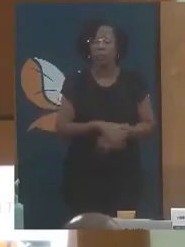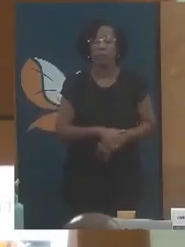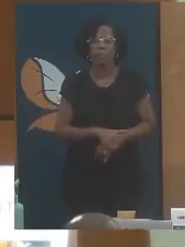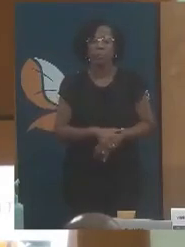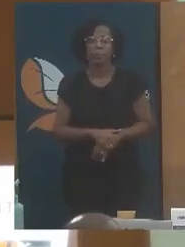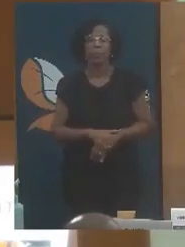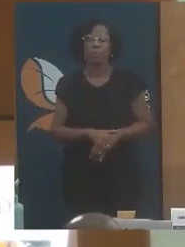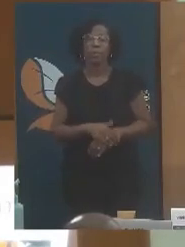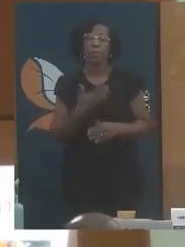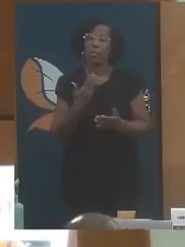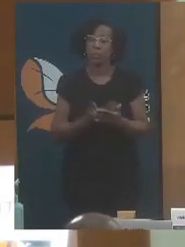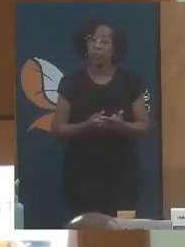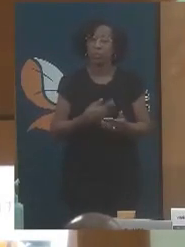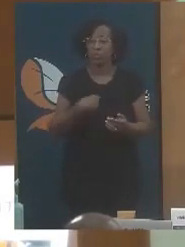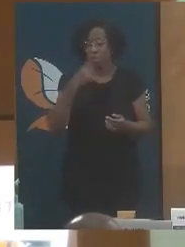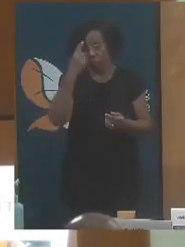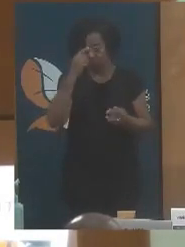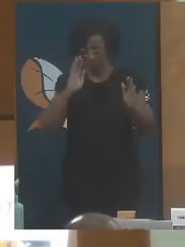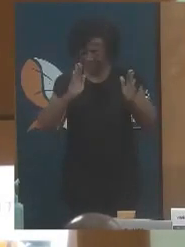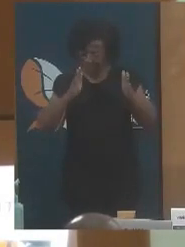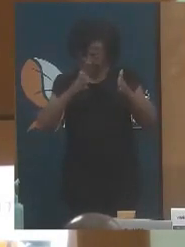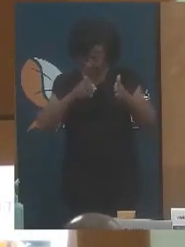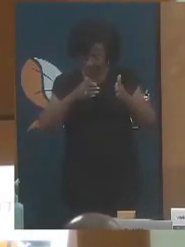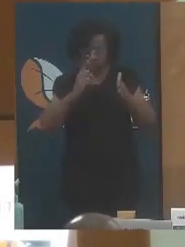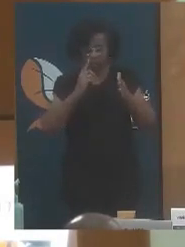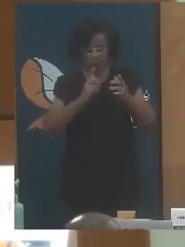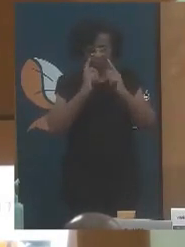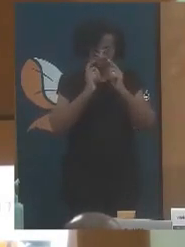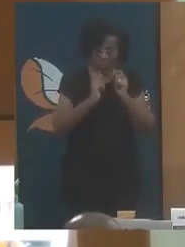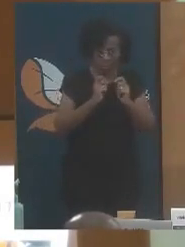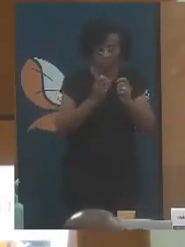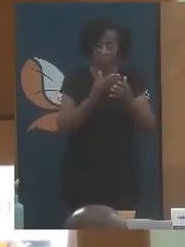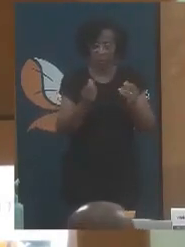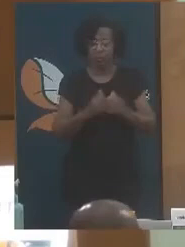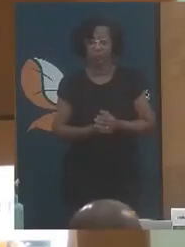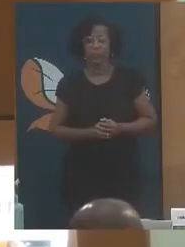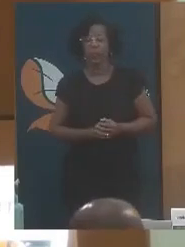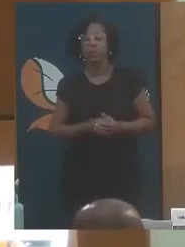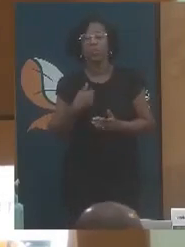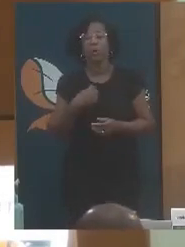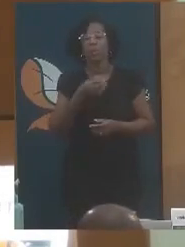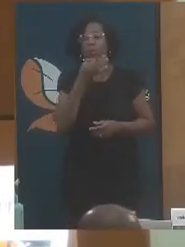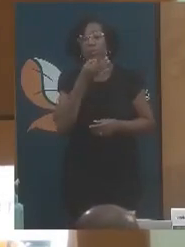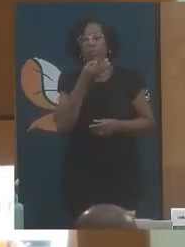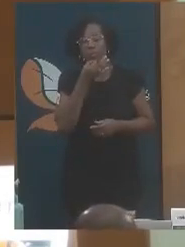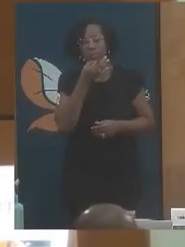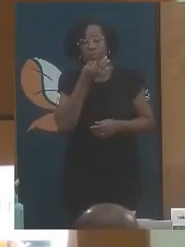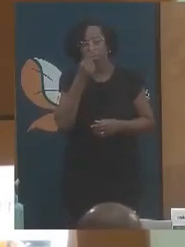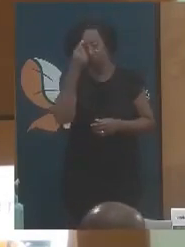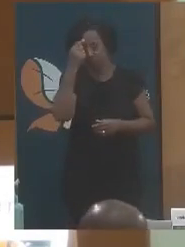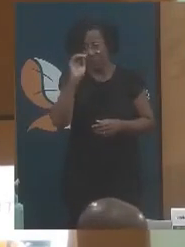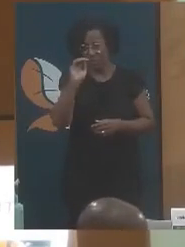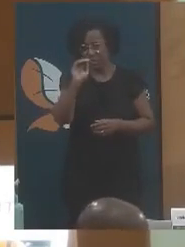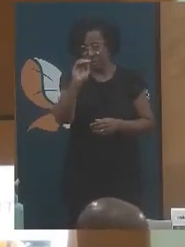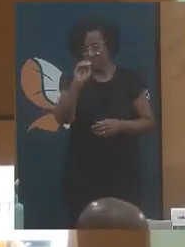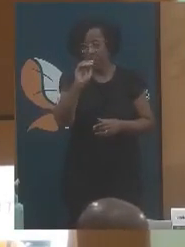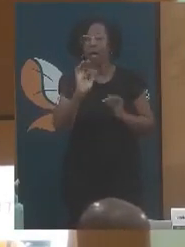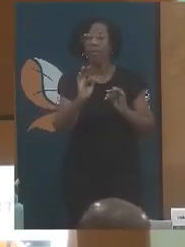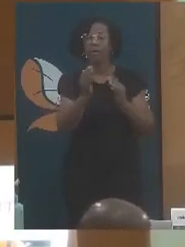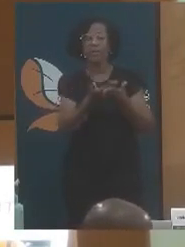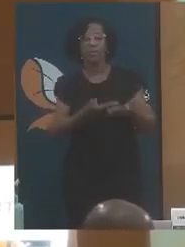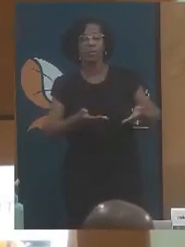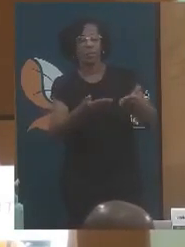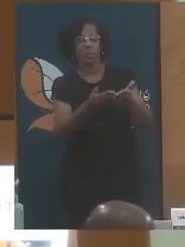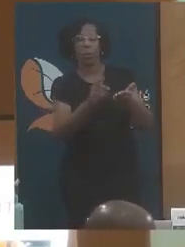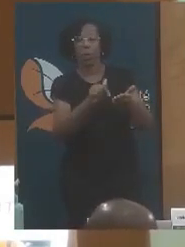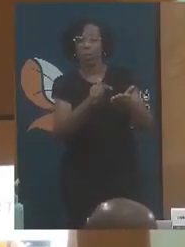C'est pourquoi je pense qu'il faut regarder ces affaires avec beaucoup de soin. Alors, je profite pour interpeller sur une situation qui